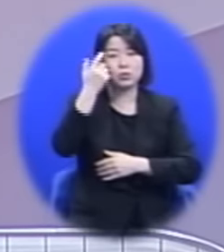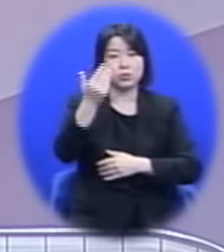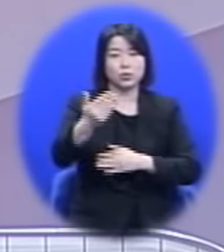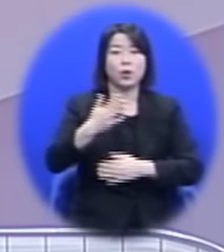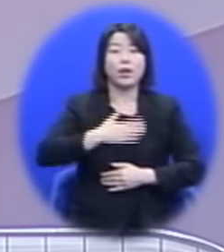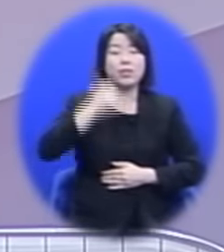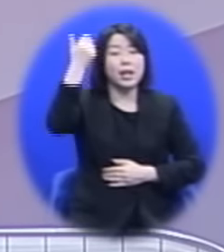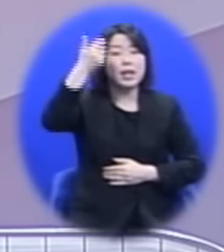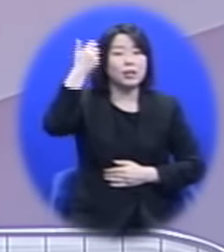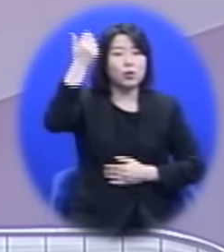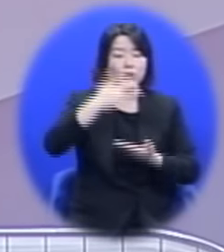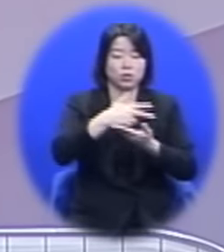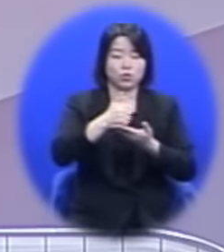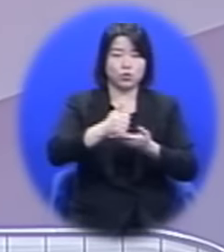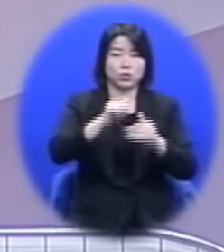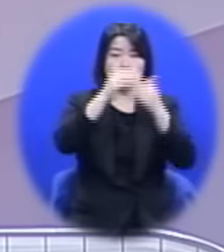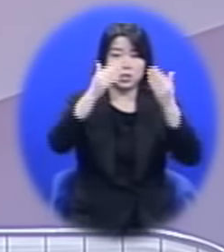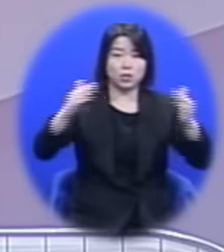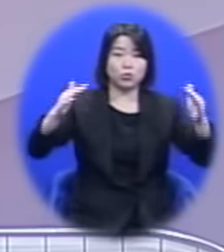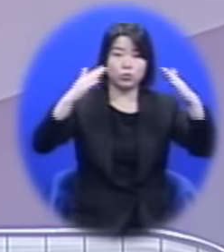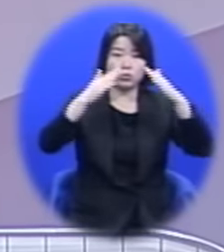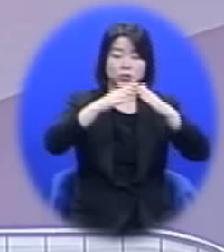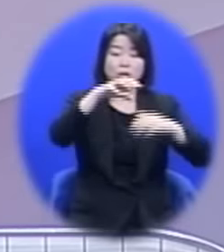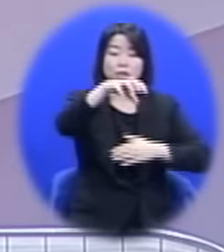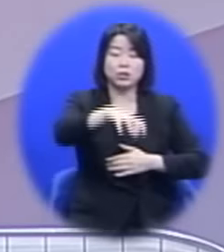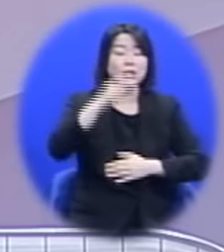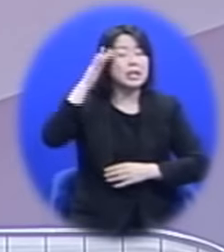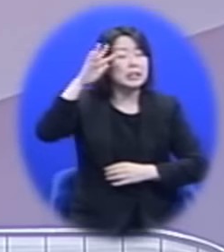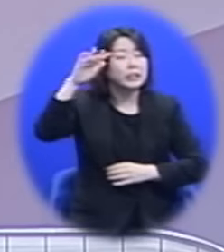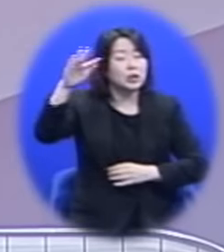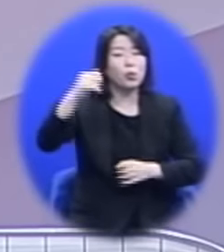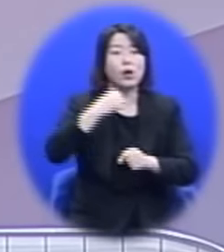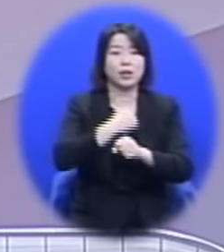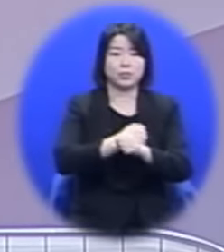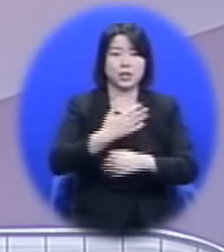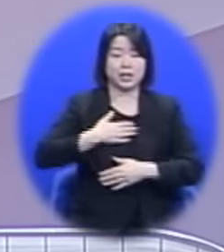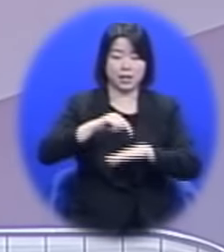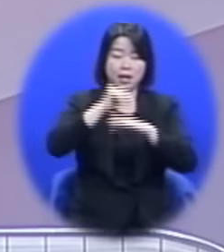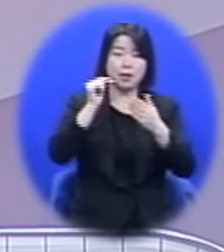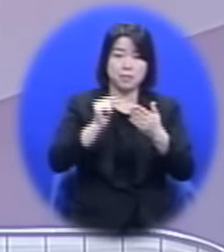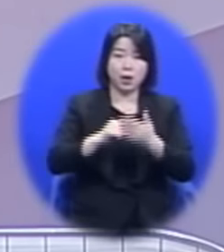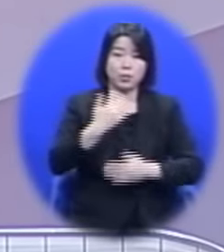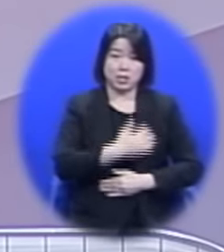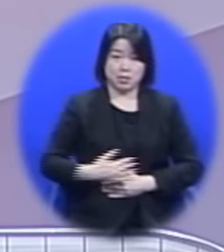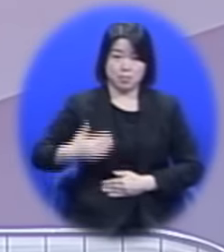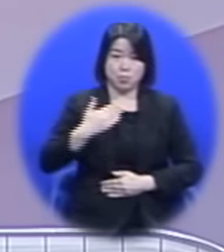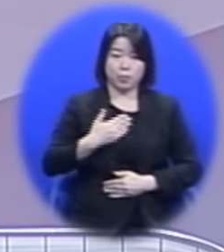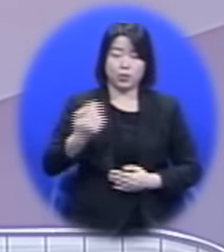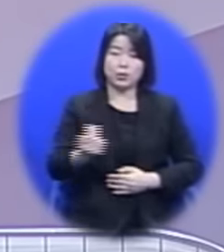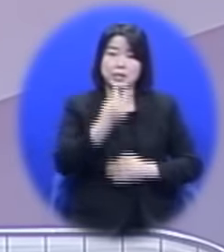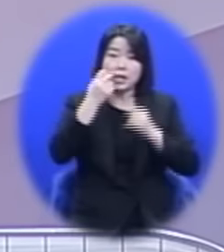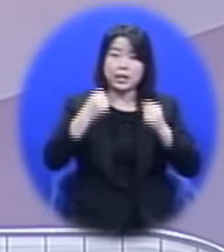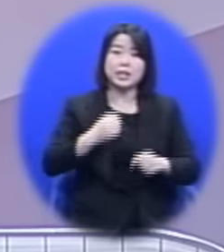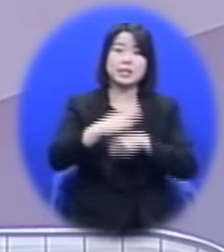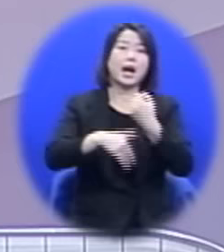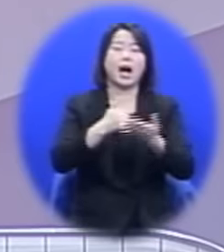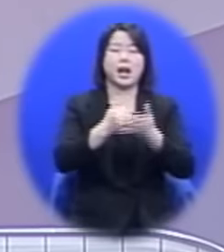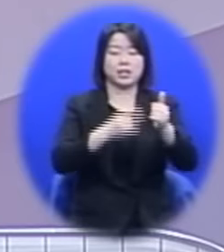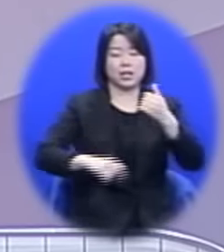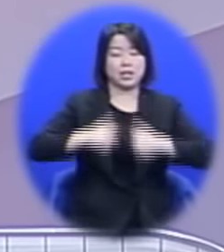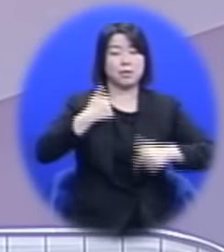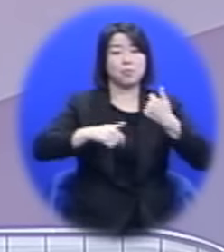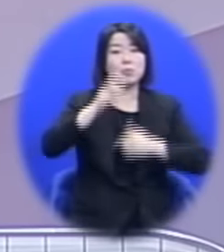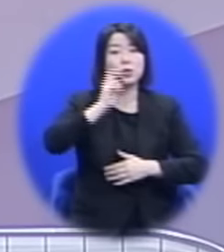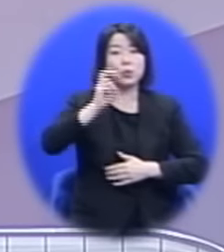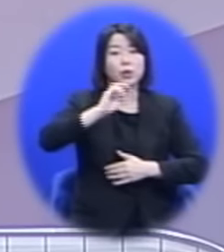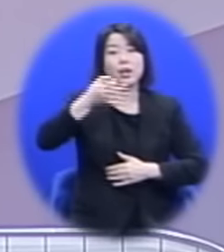영혼이 주님의 궁전들을 그리워하고 사모합니다. 내 마음도 이 몸도 살아계신 하나님께 기쁨의 노래를